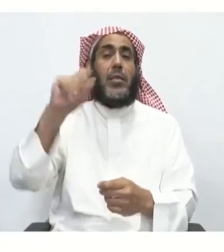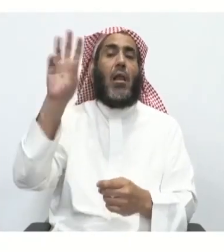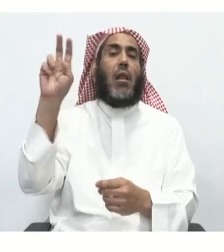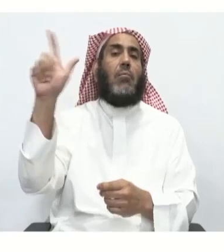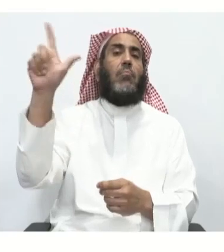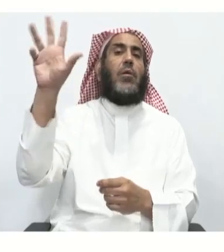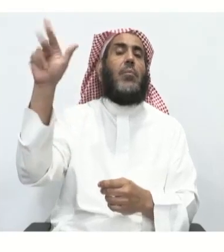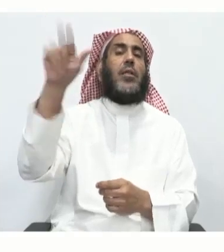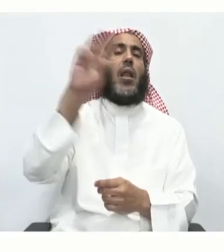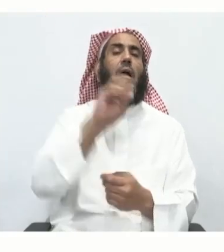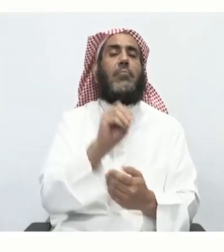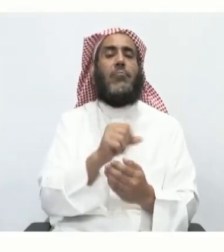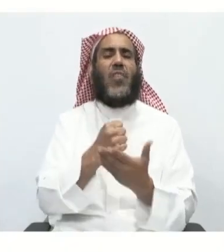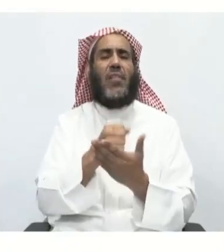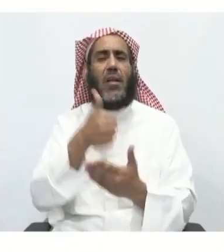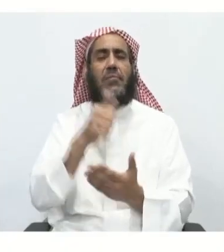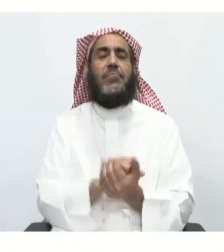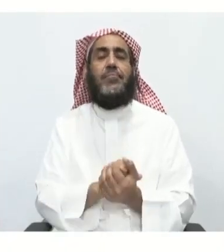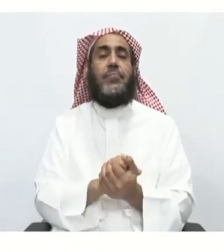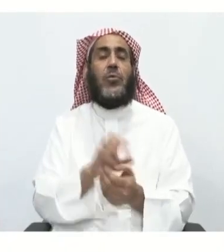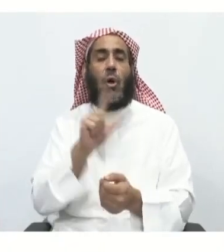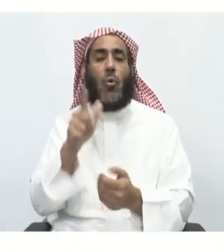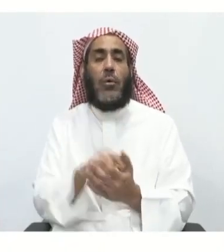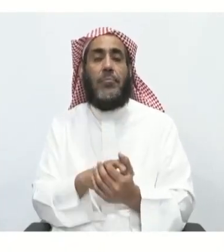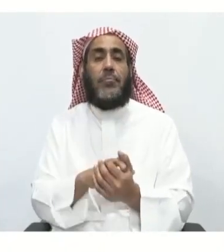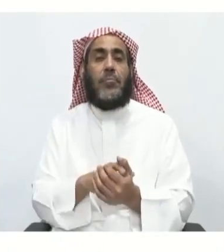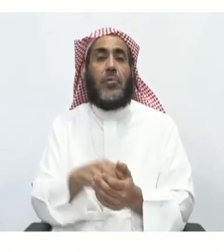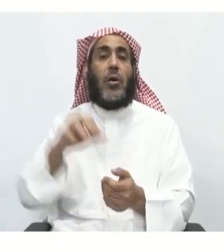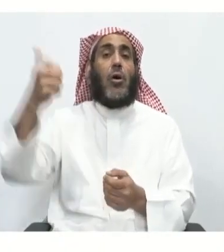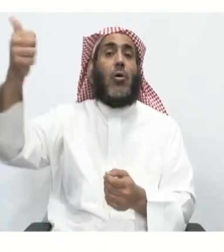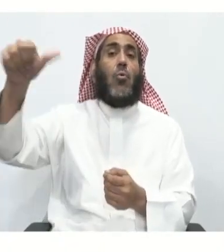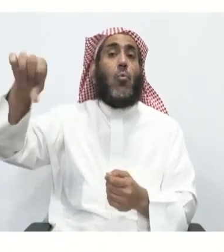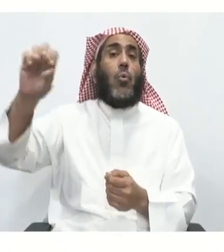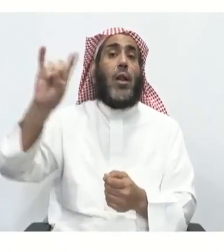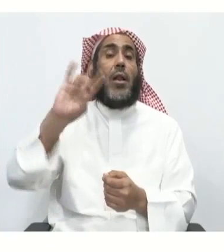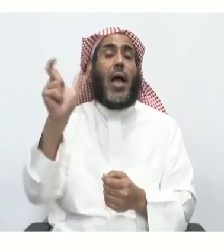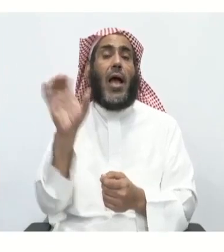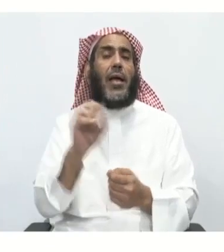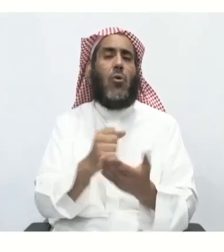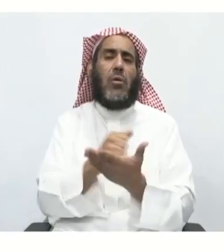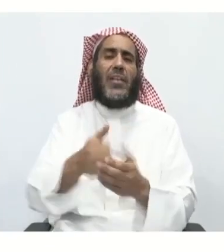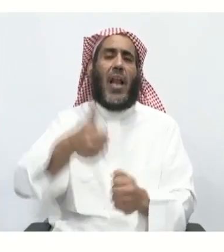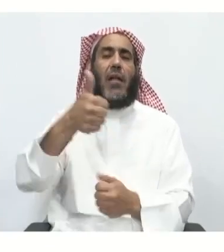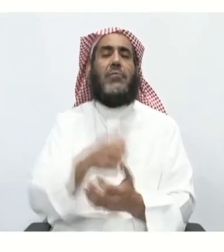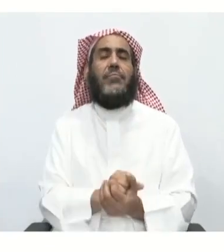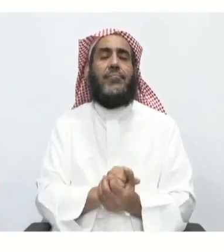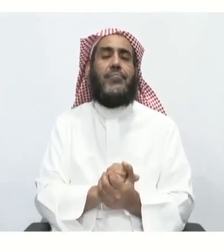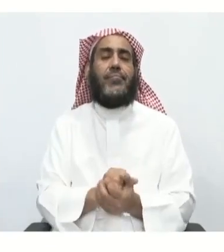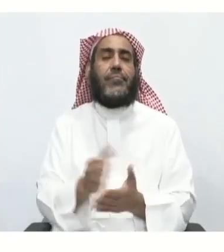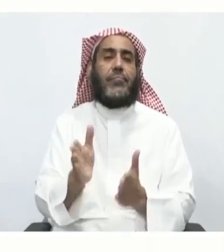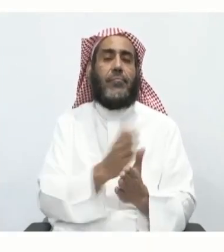عباد الله وهنا هنا يقول اولئك حذف ايضا فيها الالف